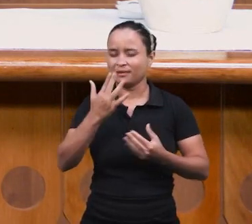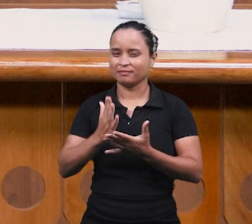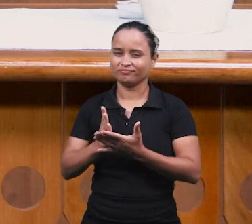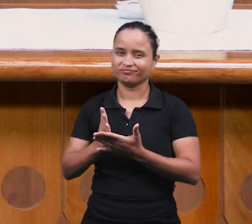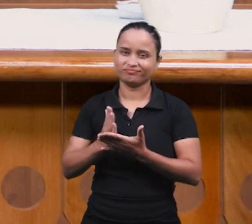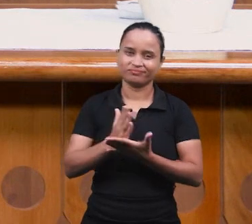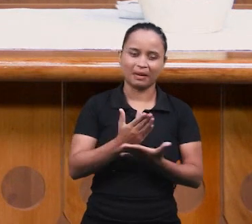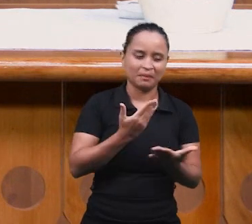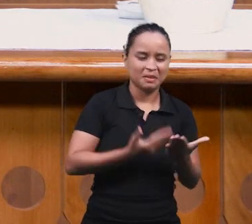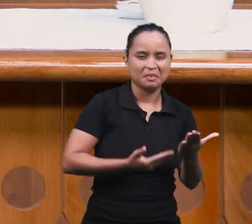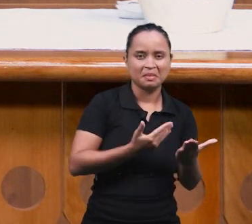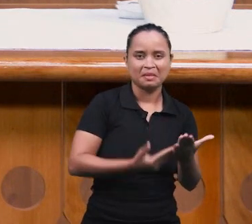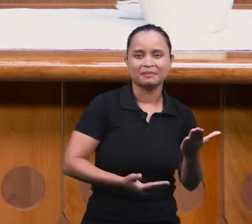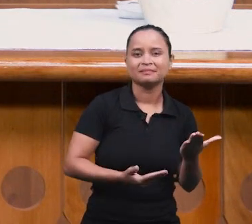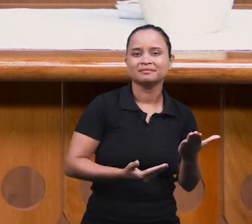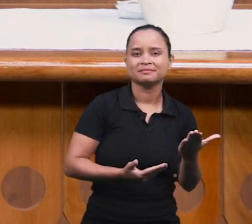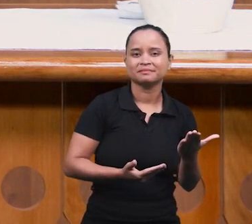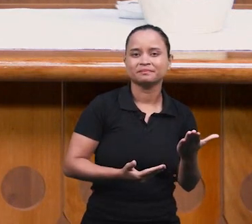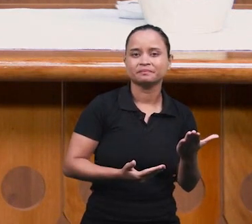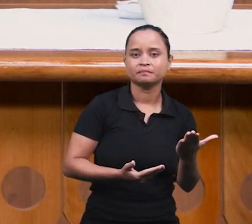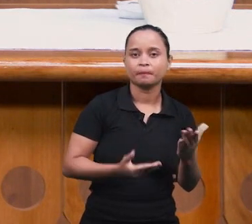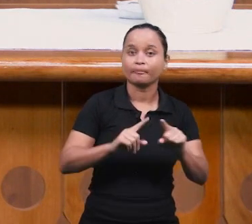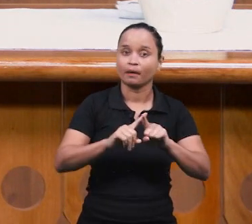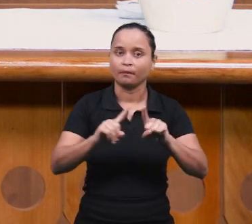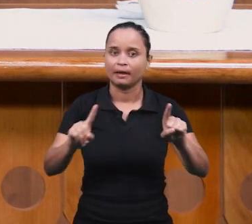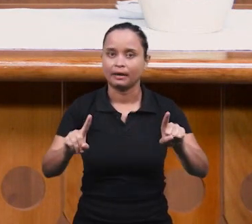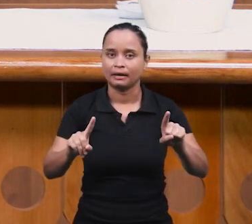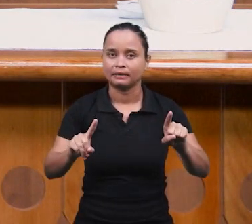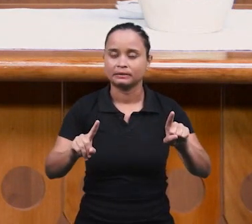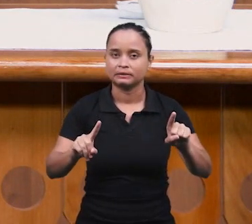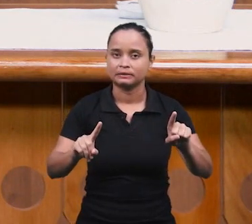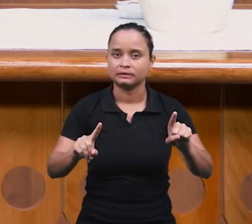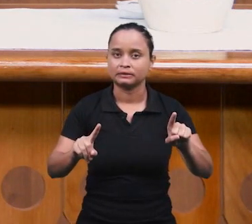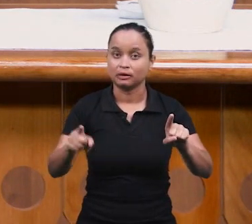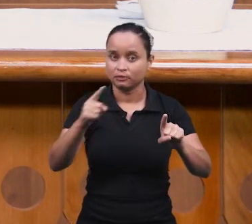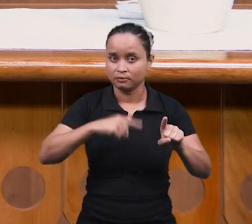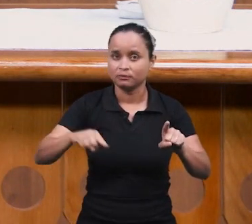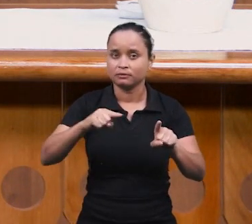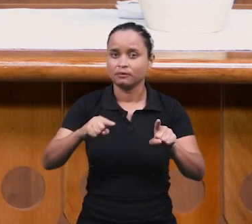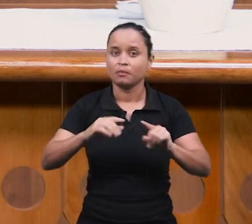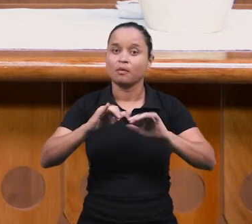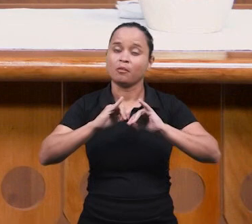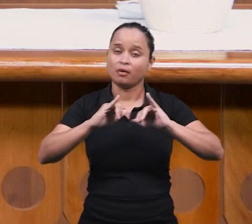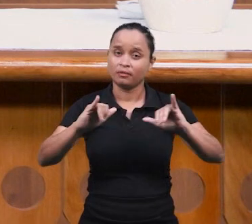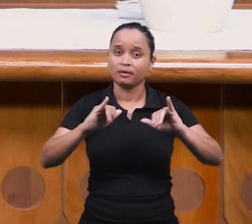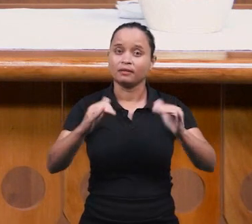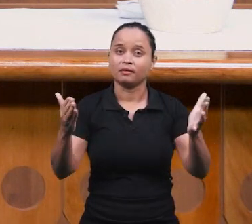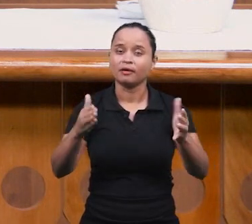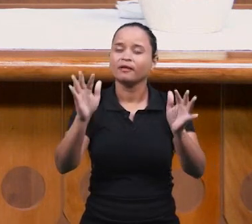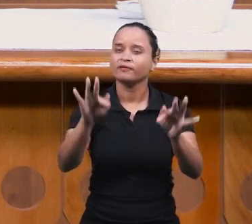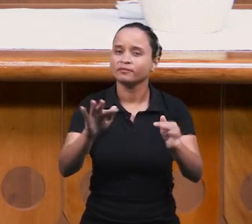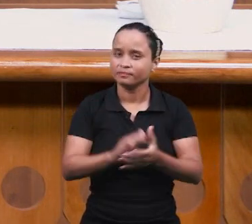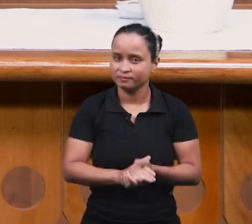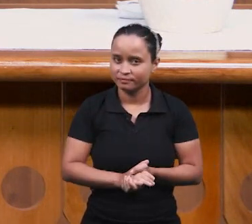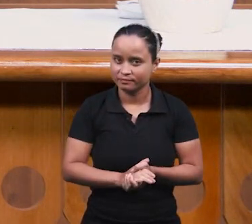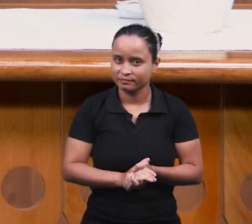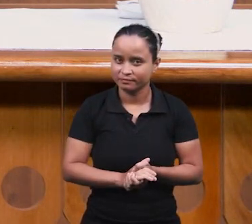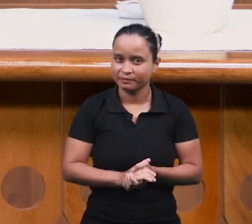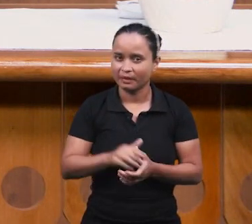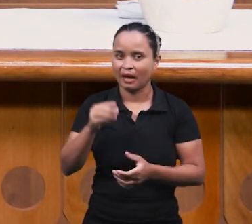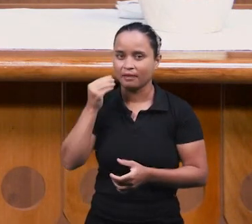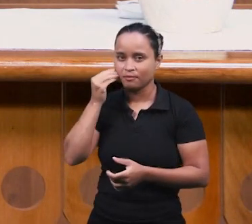donnée, l'expérience que le Seigneur veut donner à vous qui êtes avec nous ce soir, transformez votre vie dans une